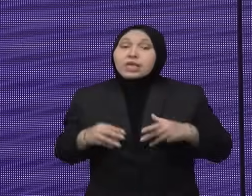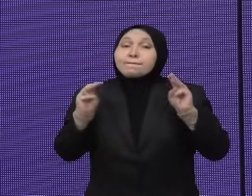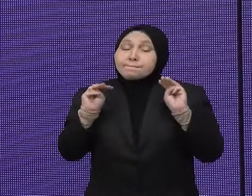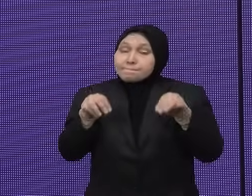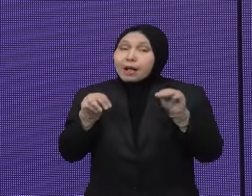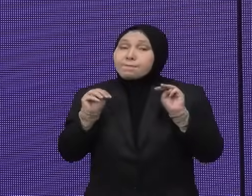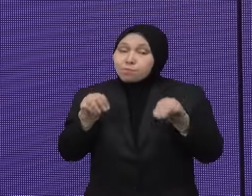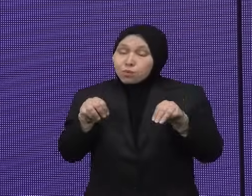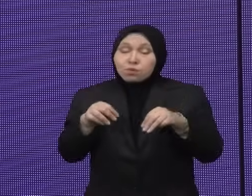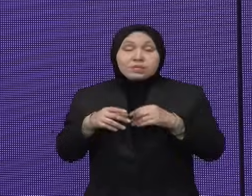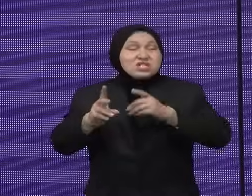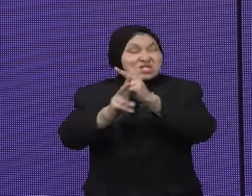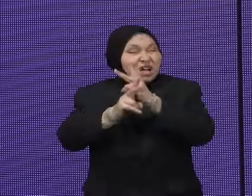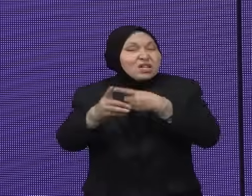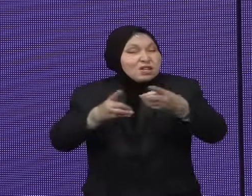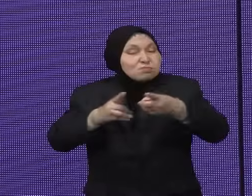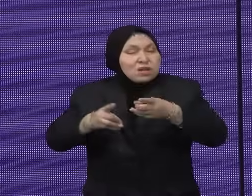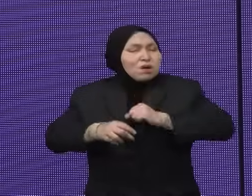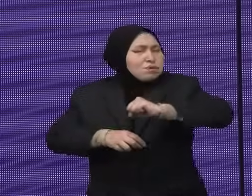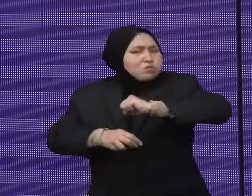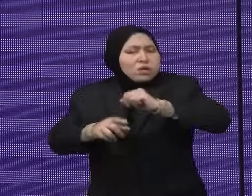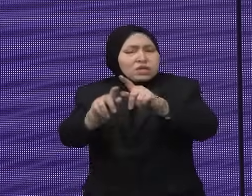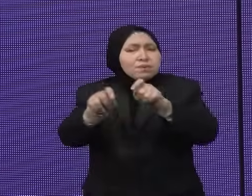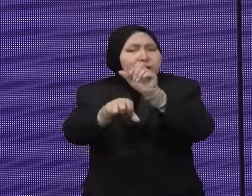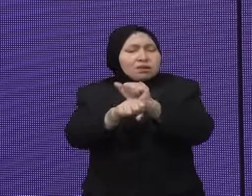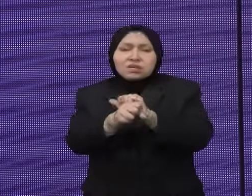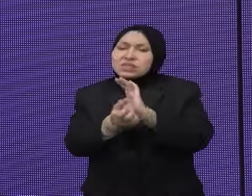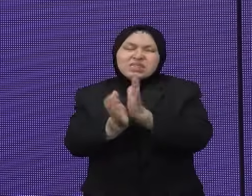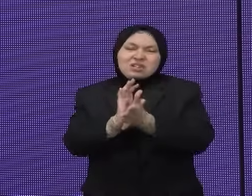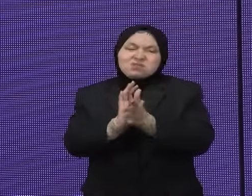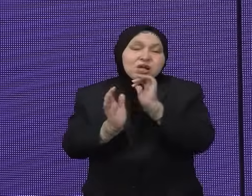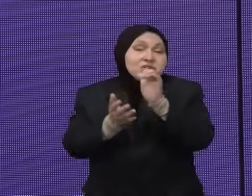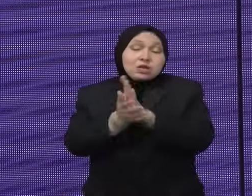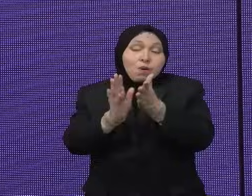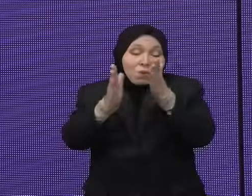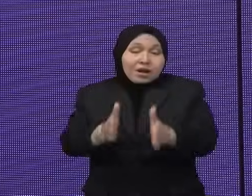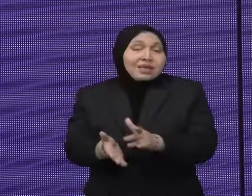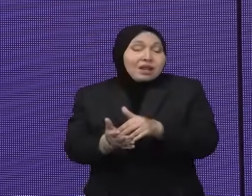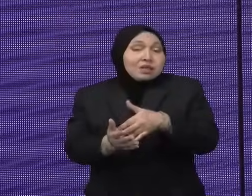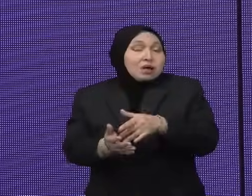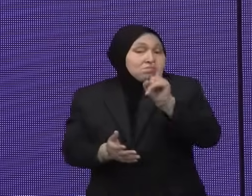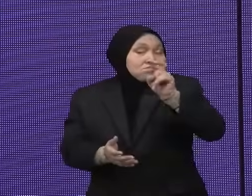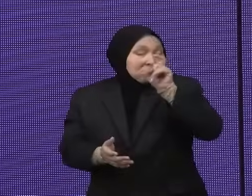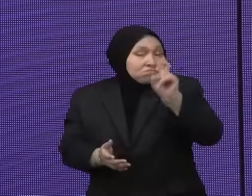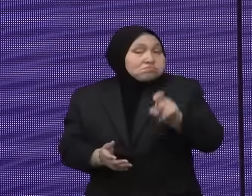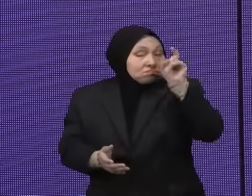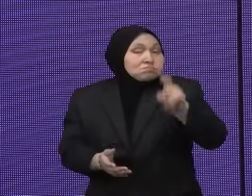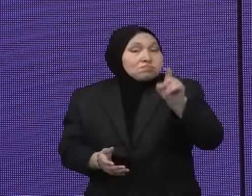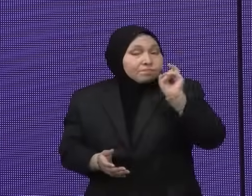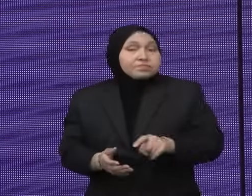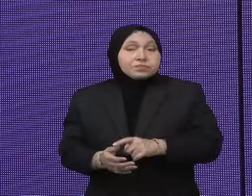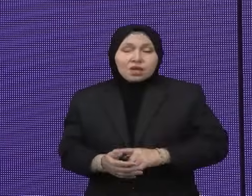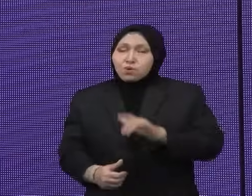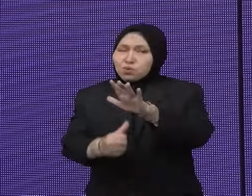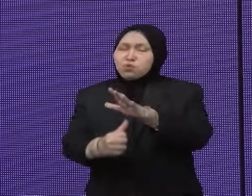untuk menjaga disiplin ini, kalau dia berjuang di tempat kerja, Ustaz, dia tak jadi orang yang lembik. kan, kena apa, kena